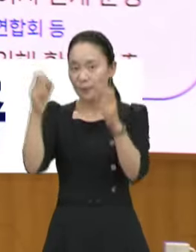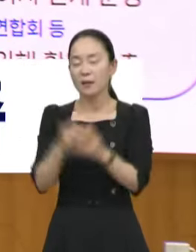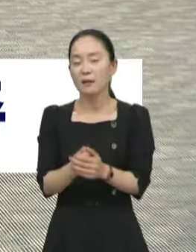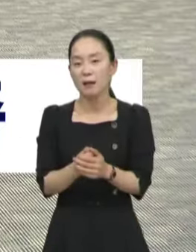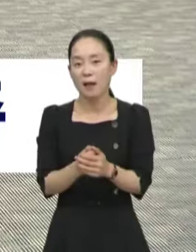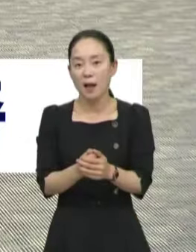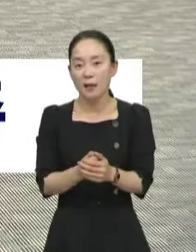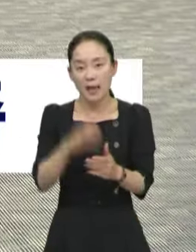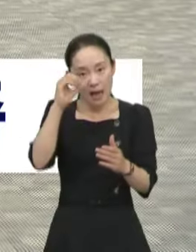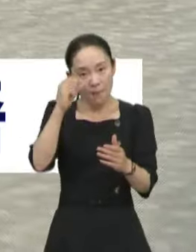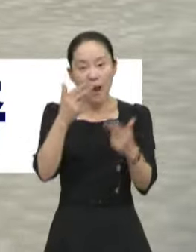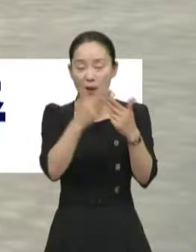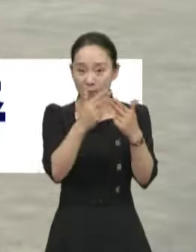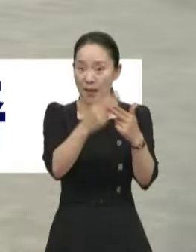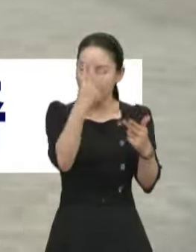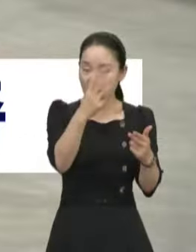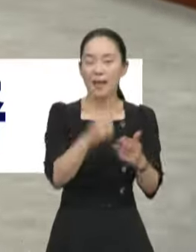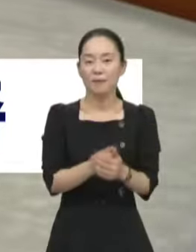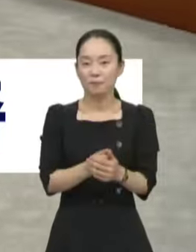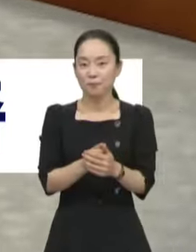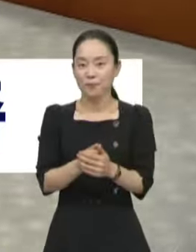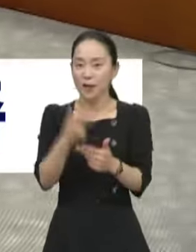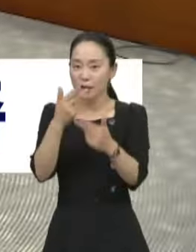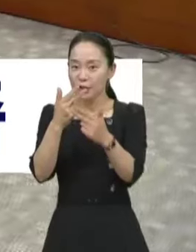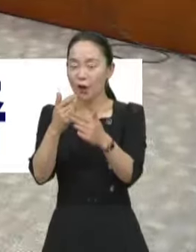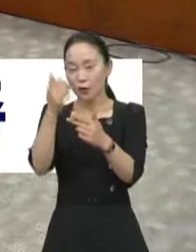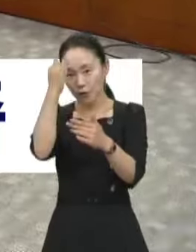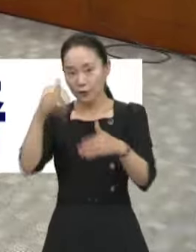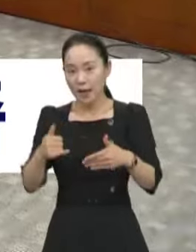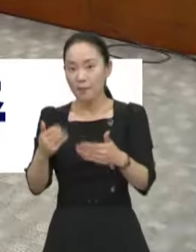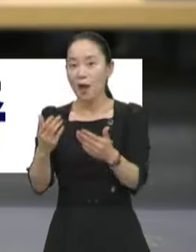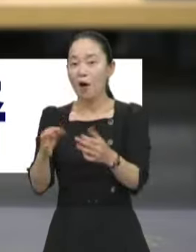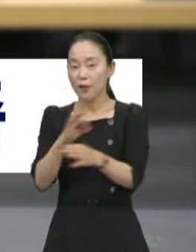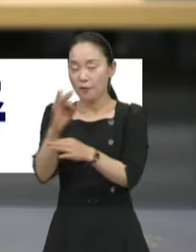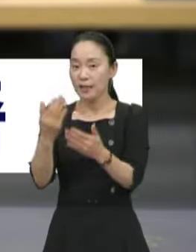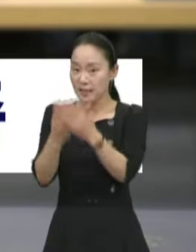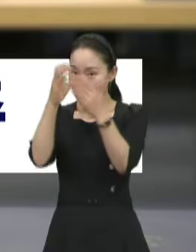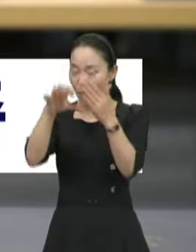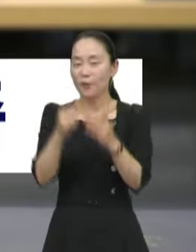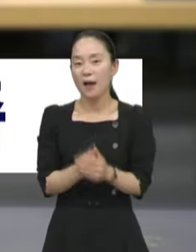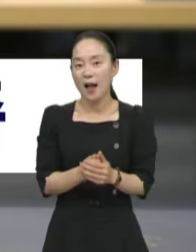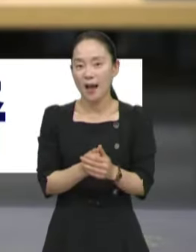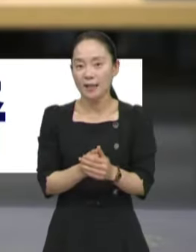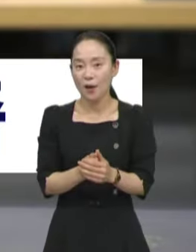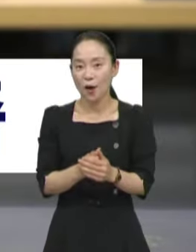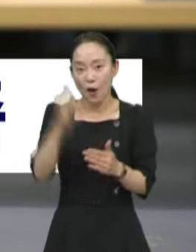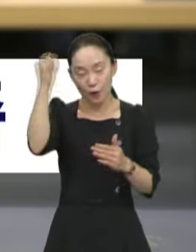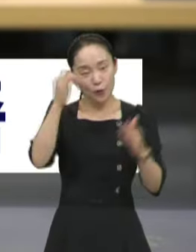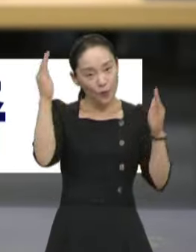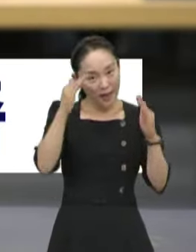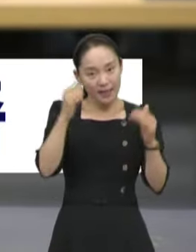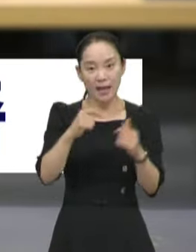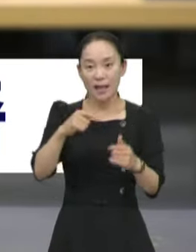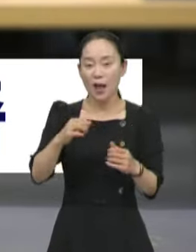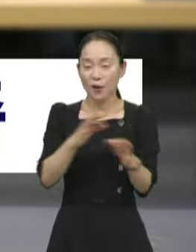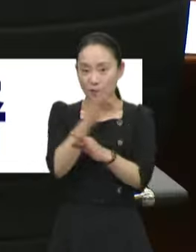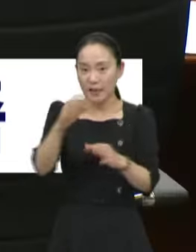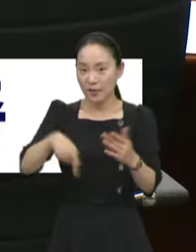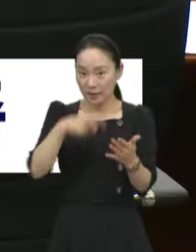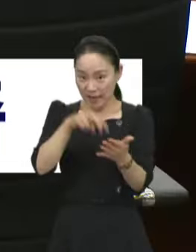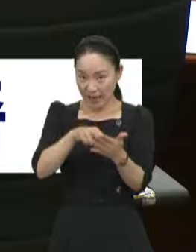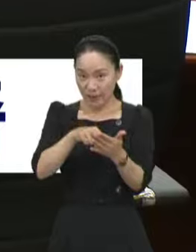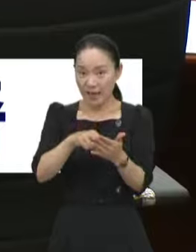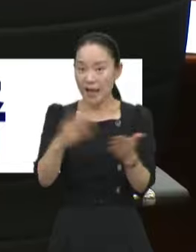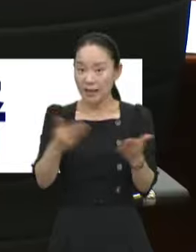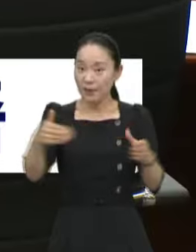등 아르바이트 관련 협회 3곳, 충남경제진흥원과 유학생 경제적 자립과 지역 정착을 위한 업무 협약을